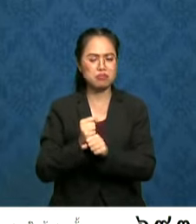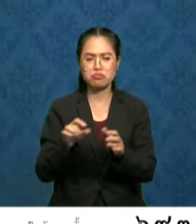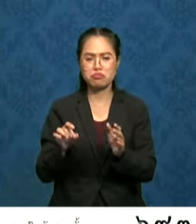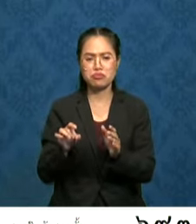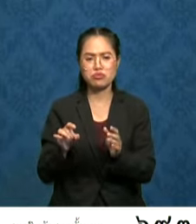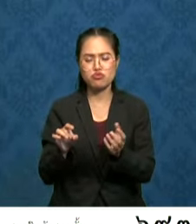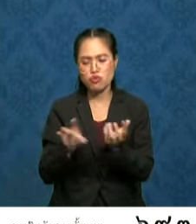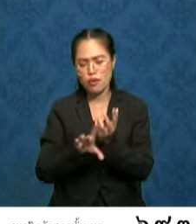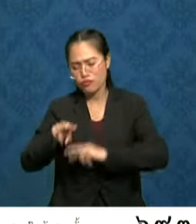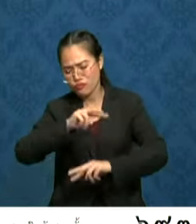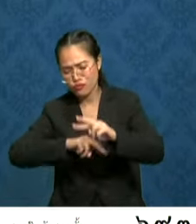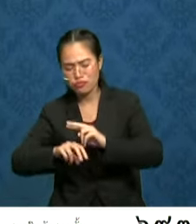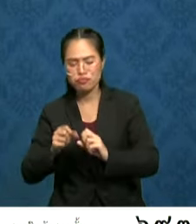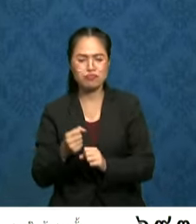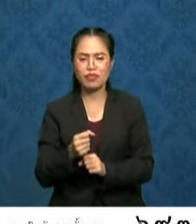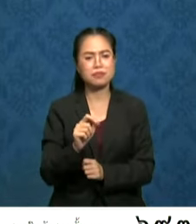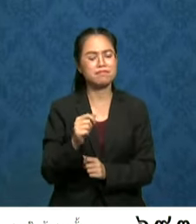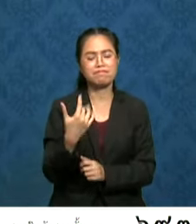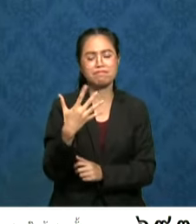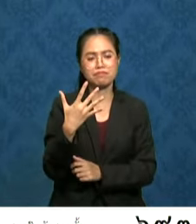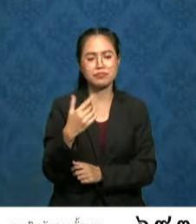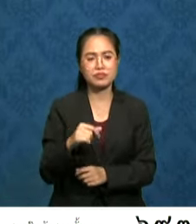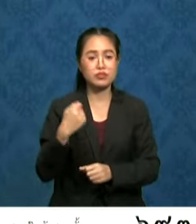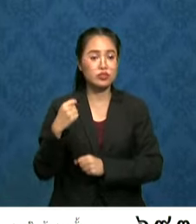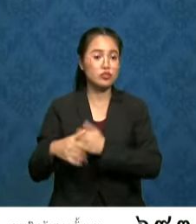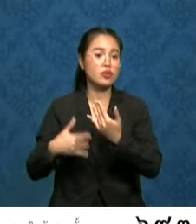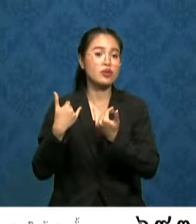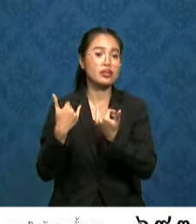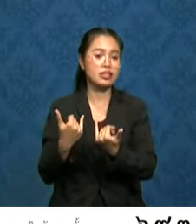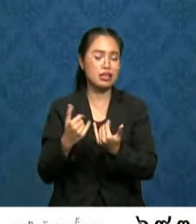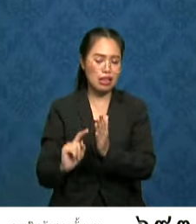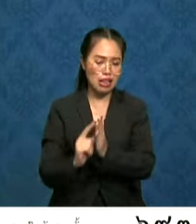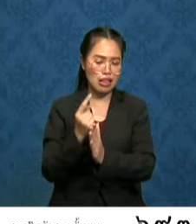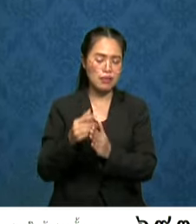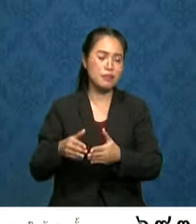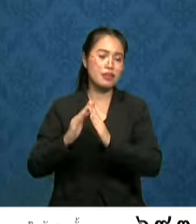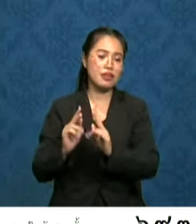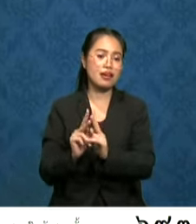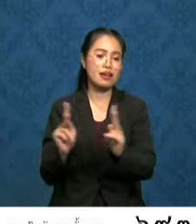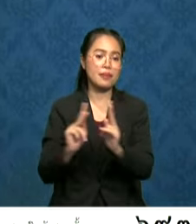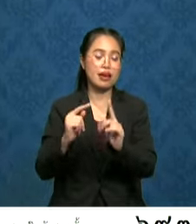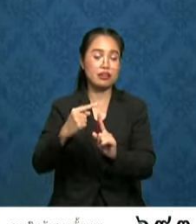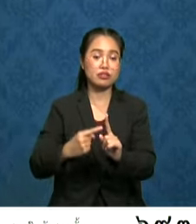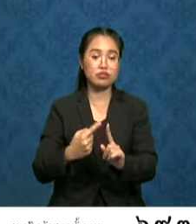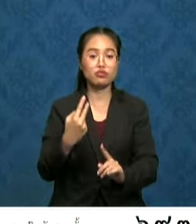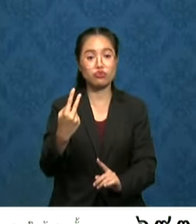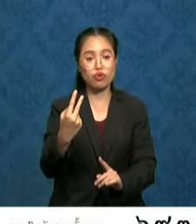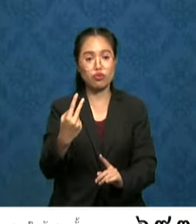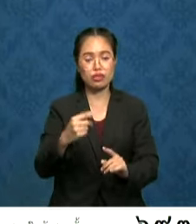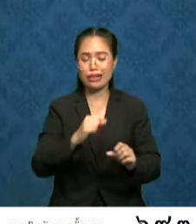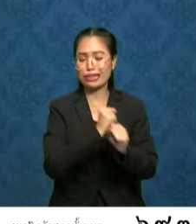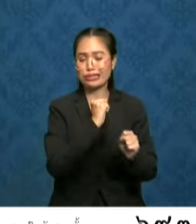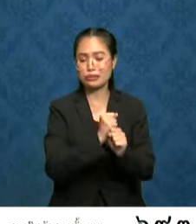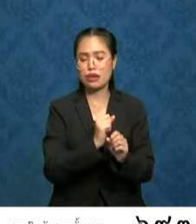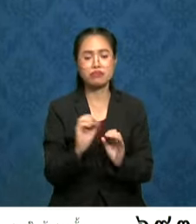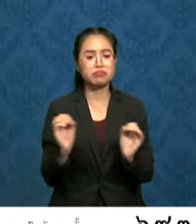บอร์ด deอนุมัติมาตั้งแต่ปลายปีที่แล้วจนถึงวันนี้ก็คือเพิ่งเริ่มตั้งกรรมการตั้งกรรมการมาได้ 2เดือนยังไม่มีผลงาน